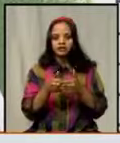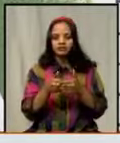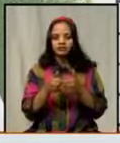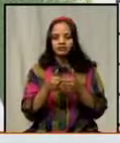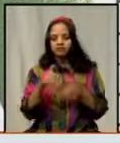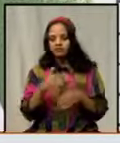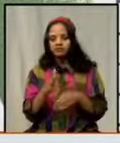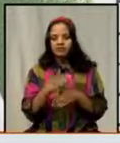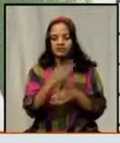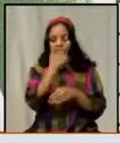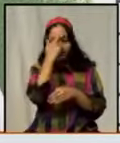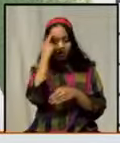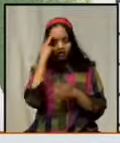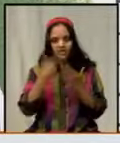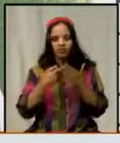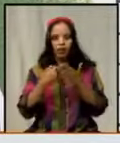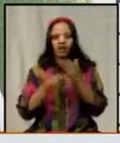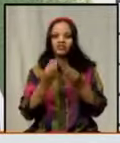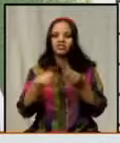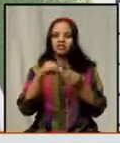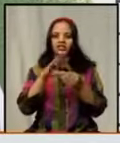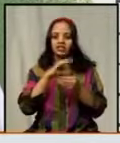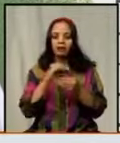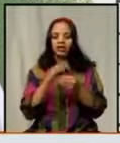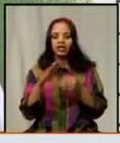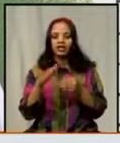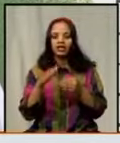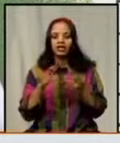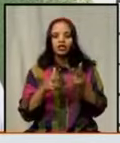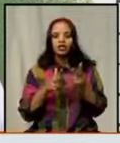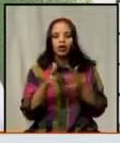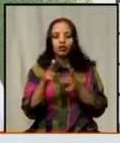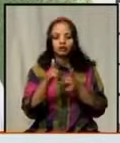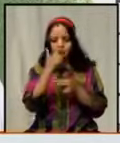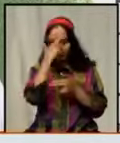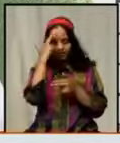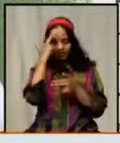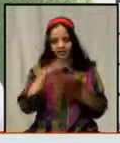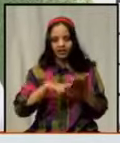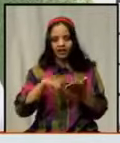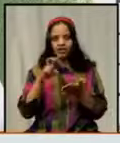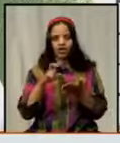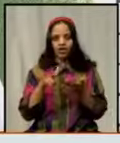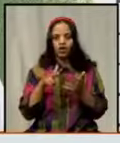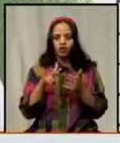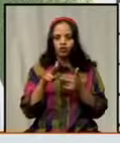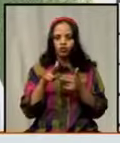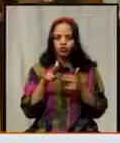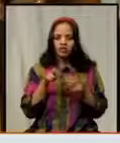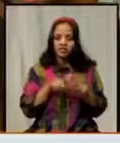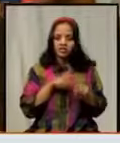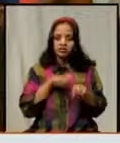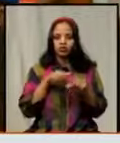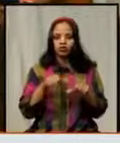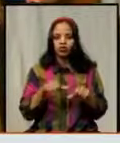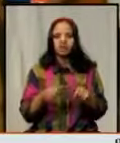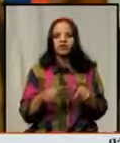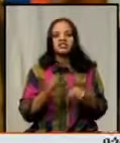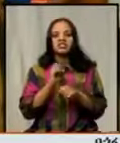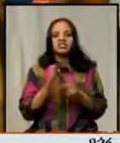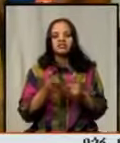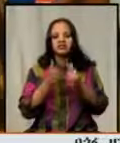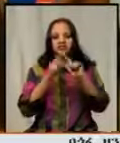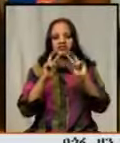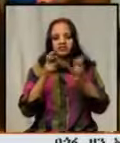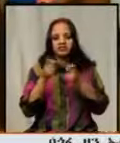በተቋራጮች ምክንያት በዚህ በዋጋ ግሽበትና በተቋራጮች ምክንያት የተነሳ ተቋርጦ ለረጅም ሰዓት ቆይቷል። ከምክትል ርዕሰ መስተዳድሩ